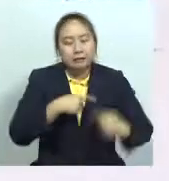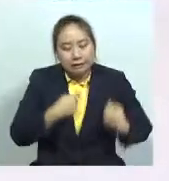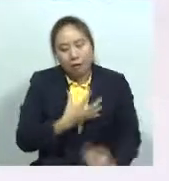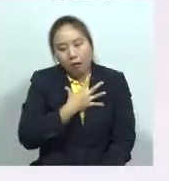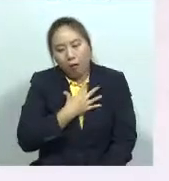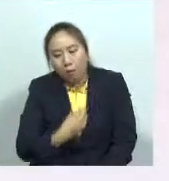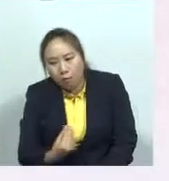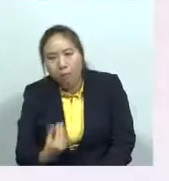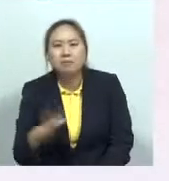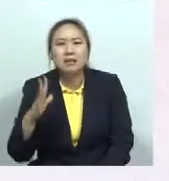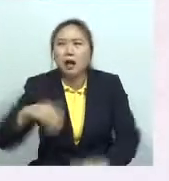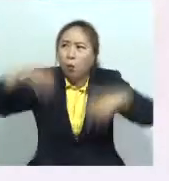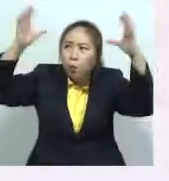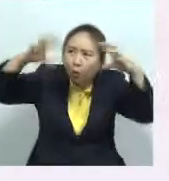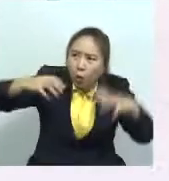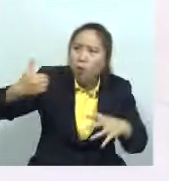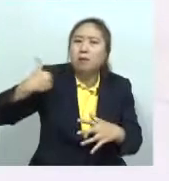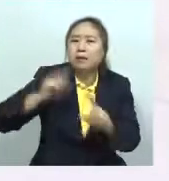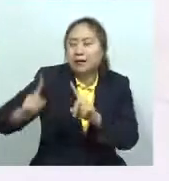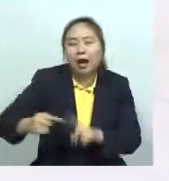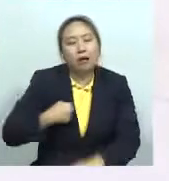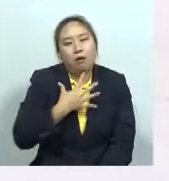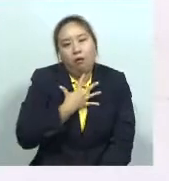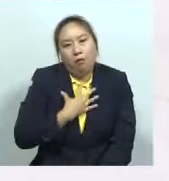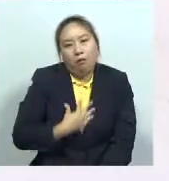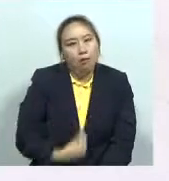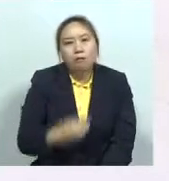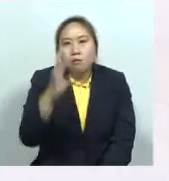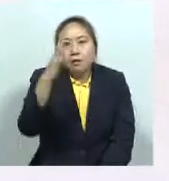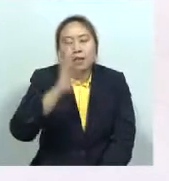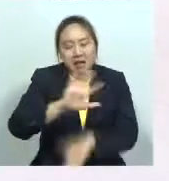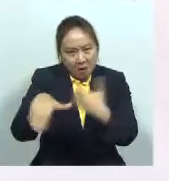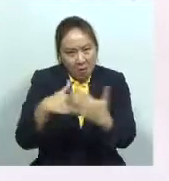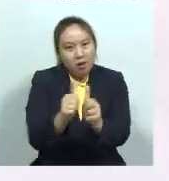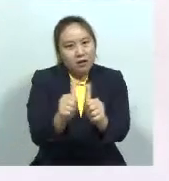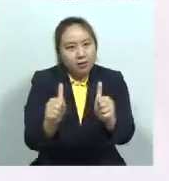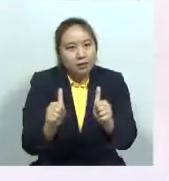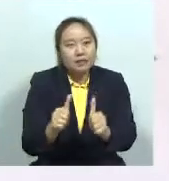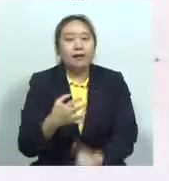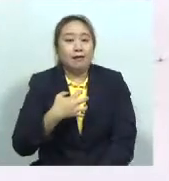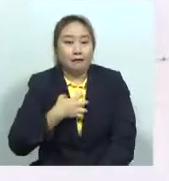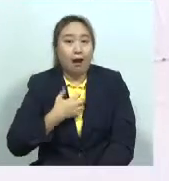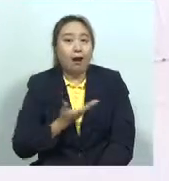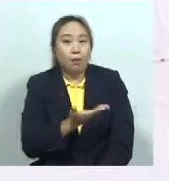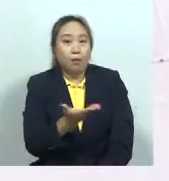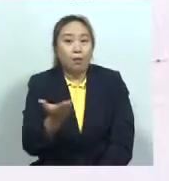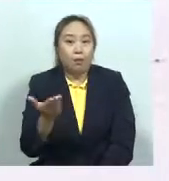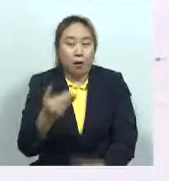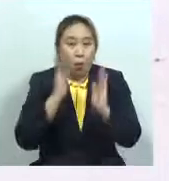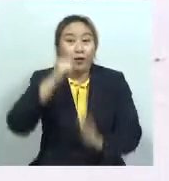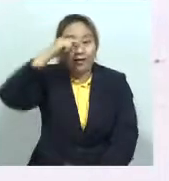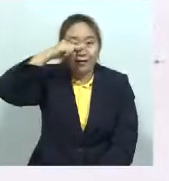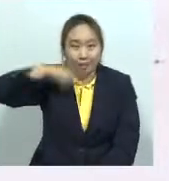ชาติฝนจะตกหรืออะไรก็แล้วแต่เราไม่เคยท้อใจผมว่าเรื่องนี้เป็นเรื่องดีผมอยากให้พวกเราเนี่ยคนไทยเ